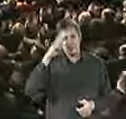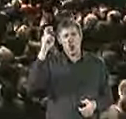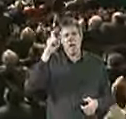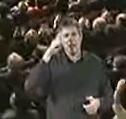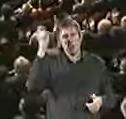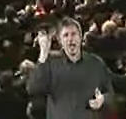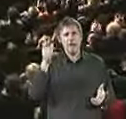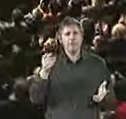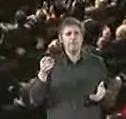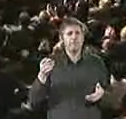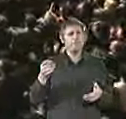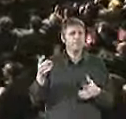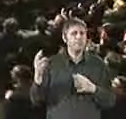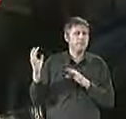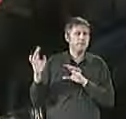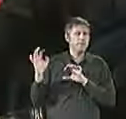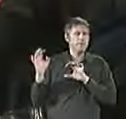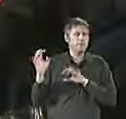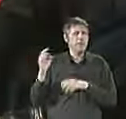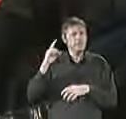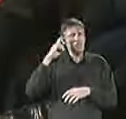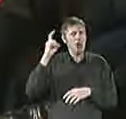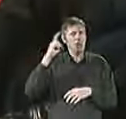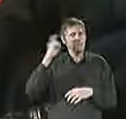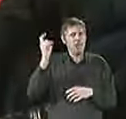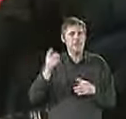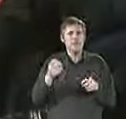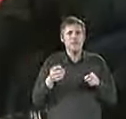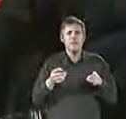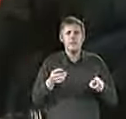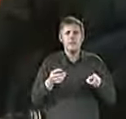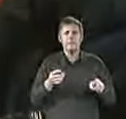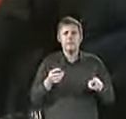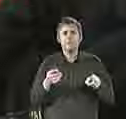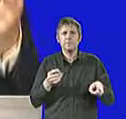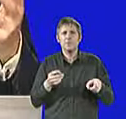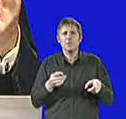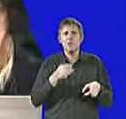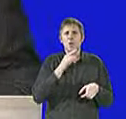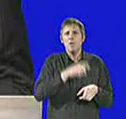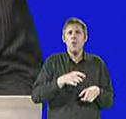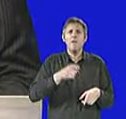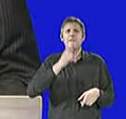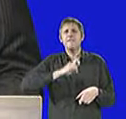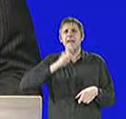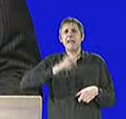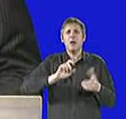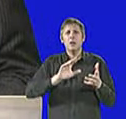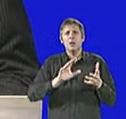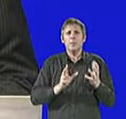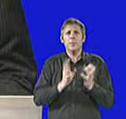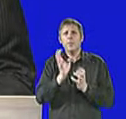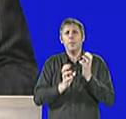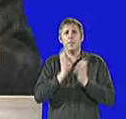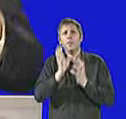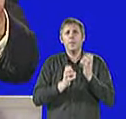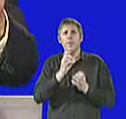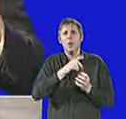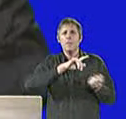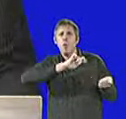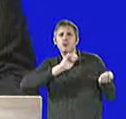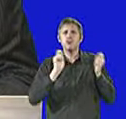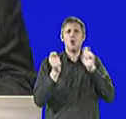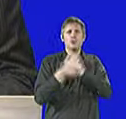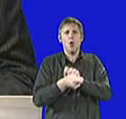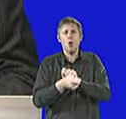Et lorsqu'on lui parlait de la restructuration de la sidérurgie qui s'était accomplie, vous